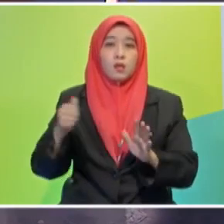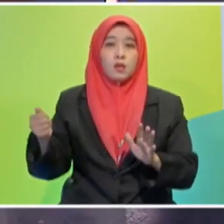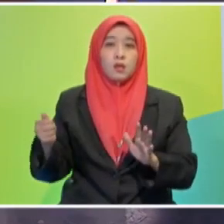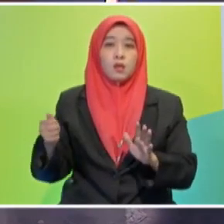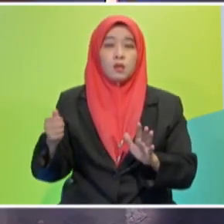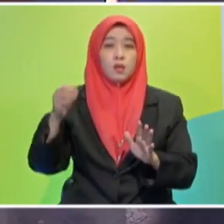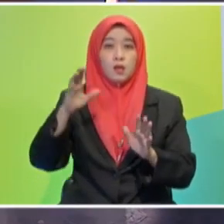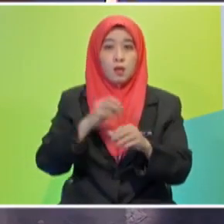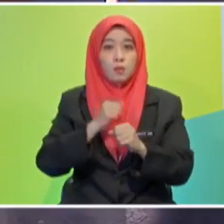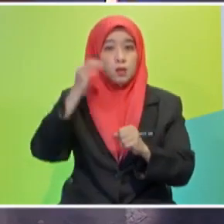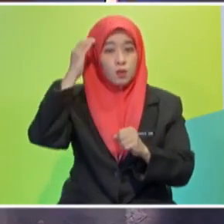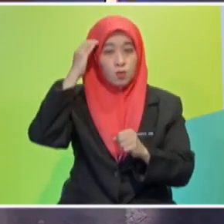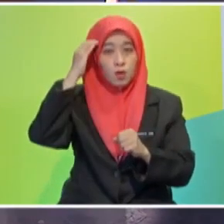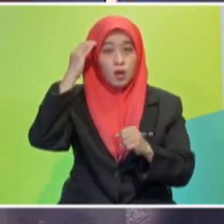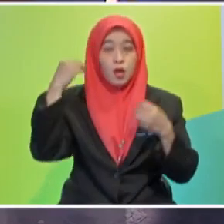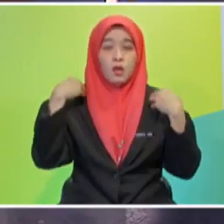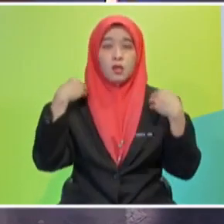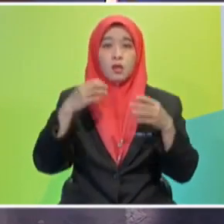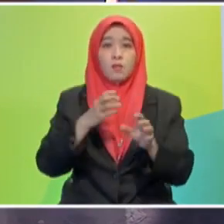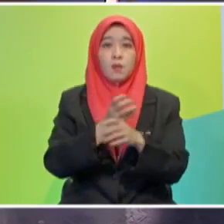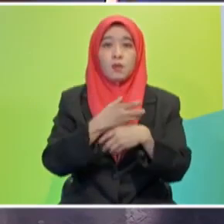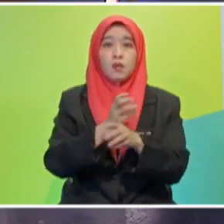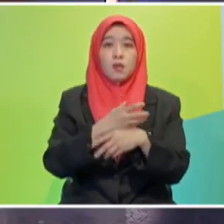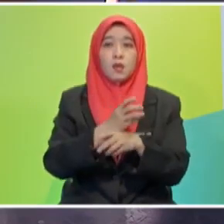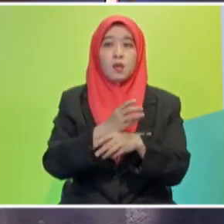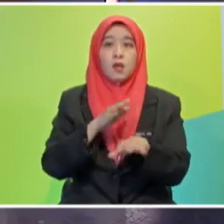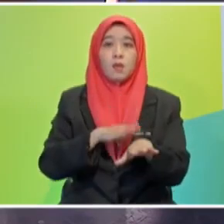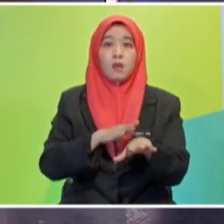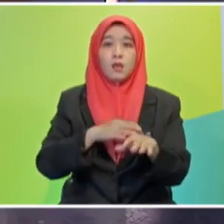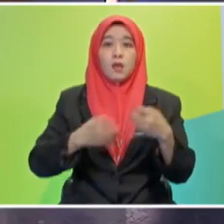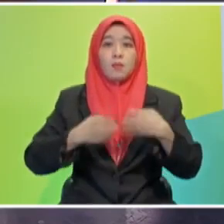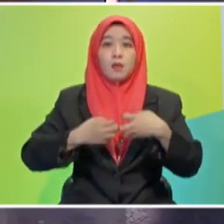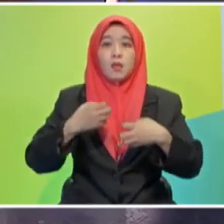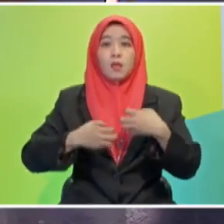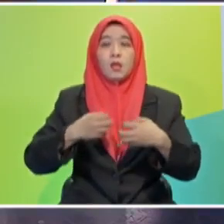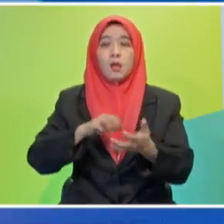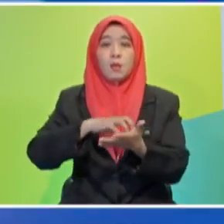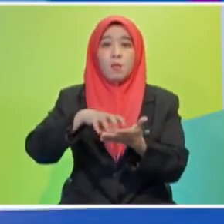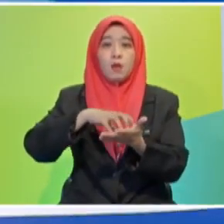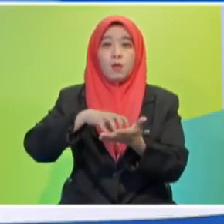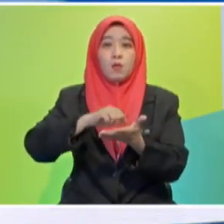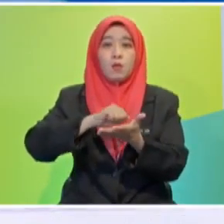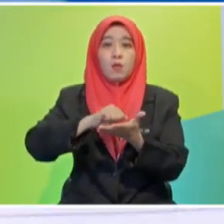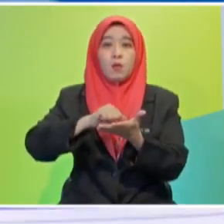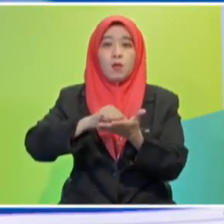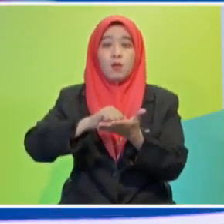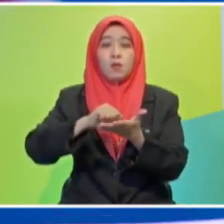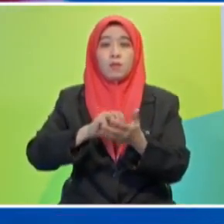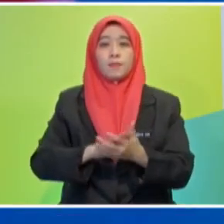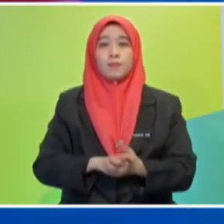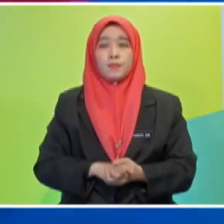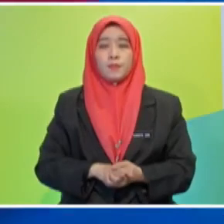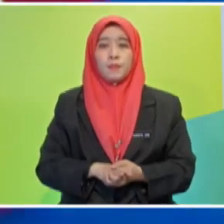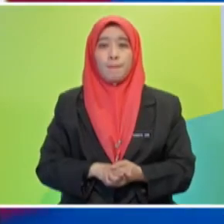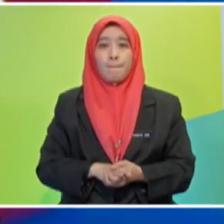ram mesin basuh, drum tersebut akan berhenti berputar. Ya, okey. Jadi itu sensor. Jadi sensor ni macam